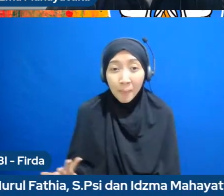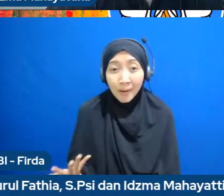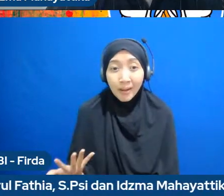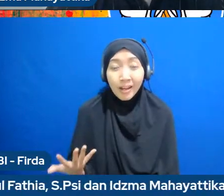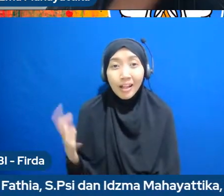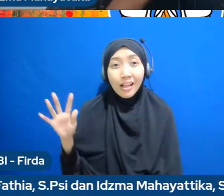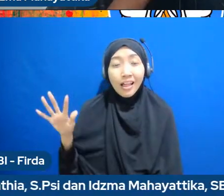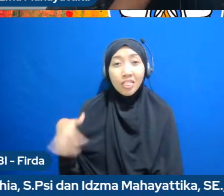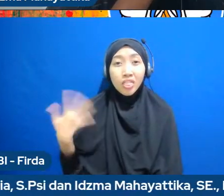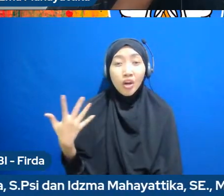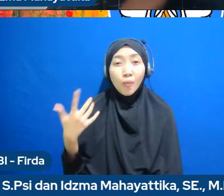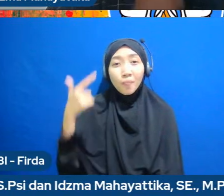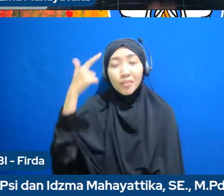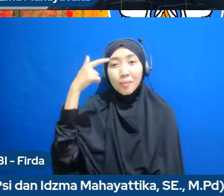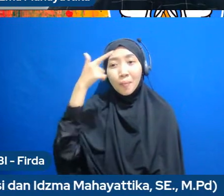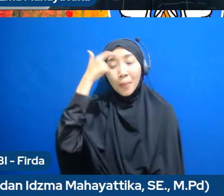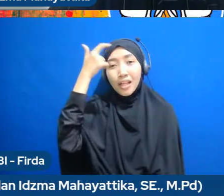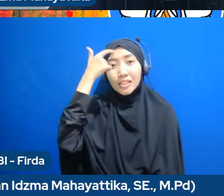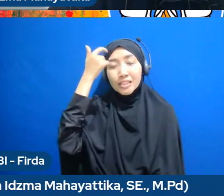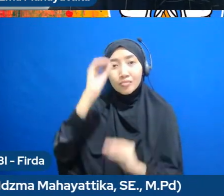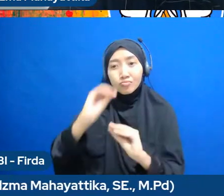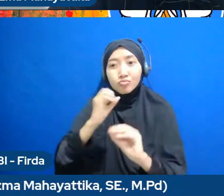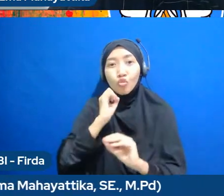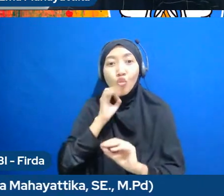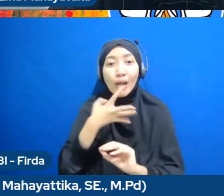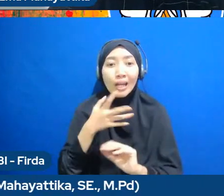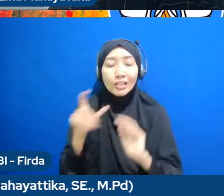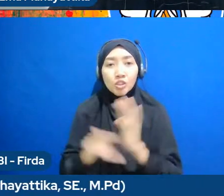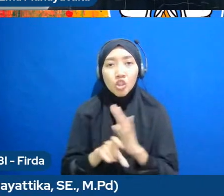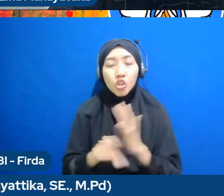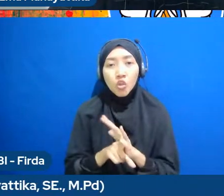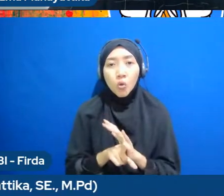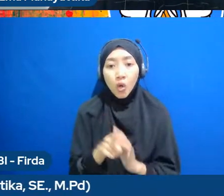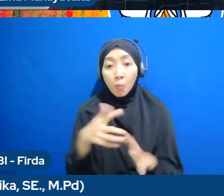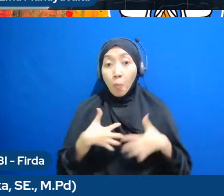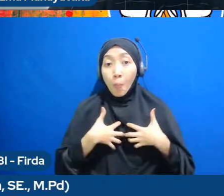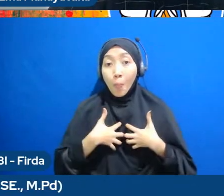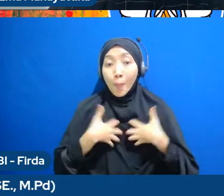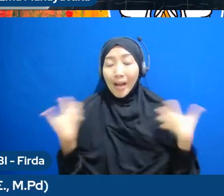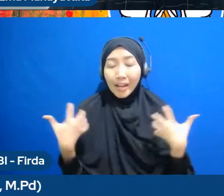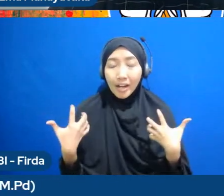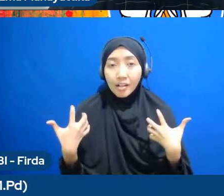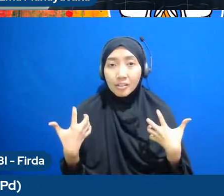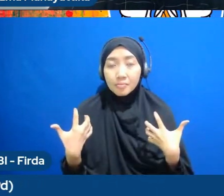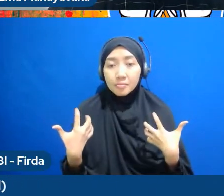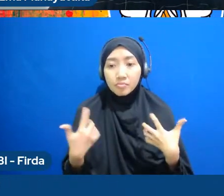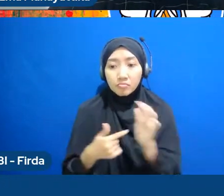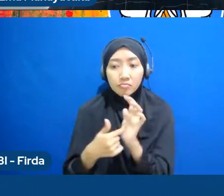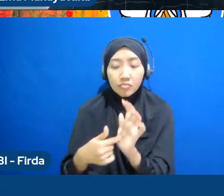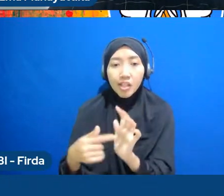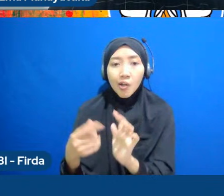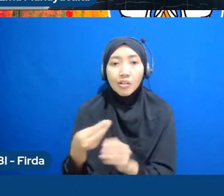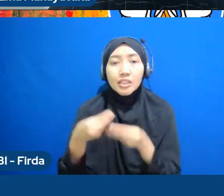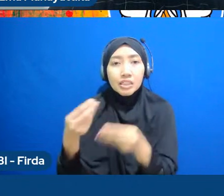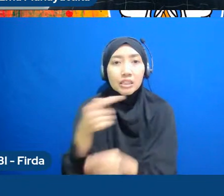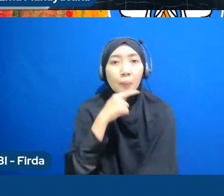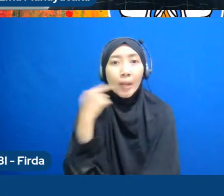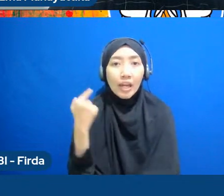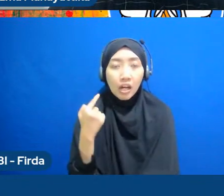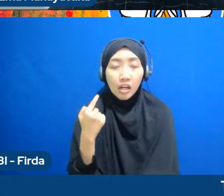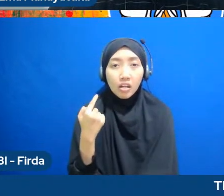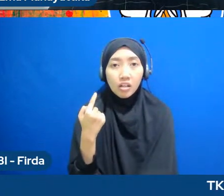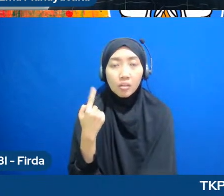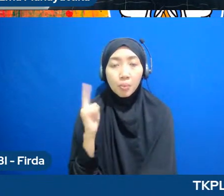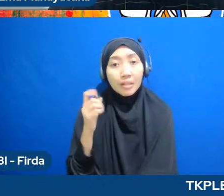kita belajar mereka dengan warna-warna, misalnya ketika kamu marah kasih warna merah seperti itu